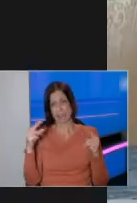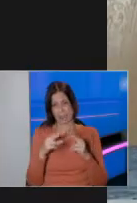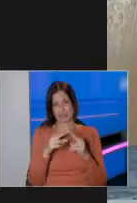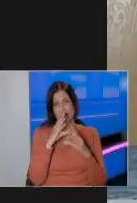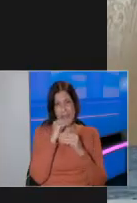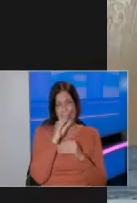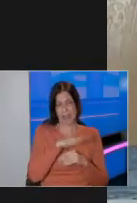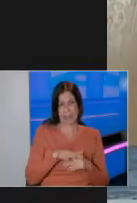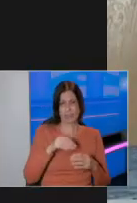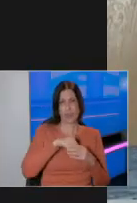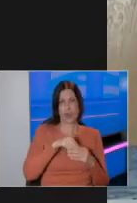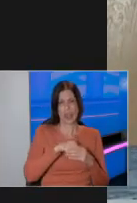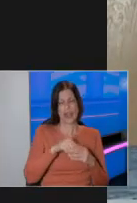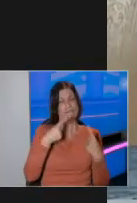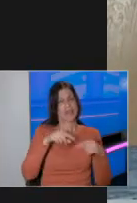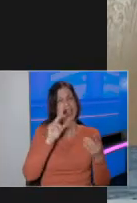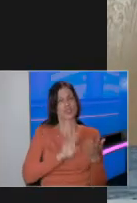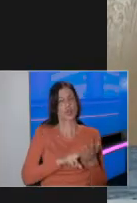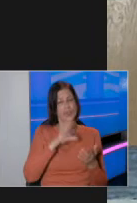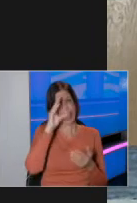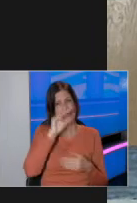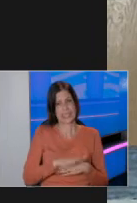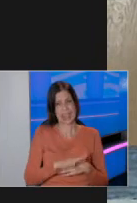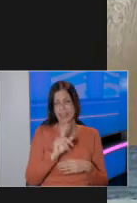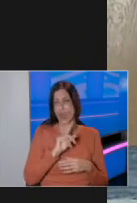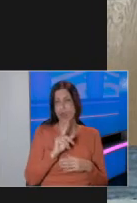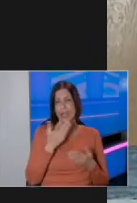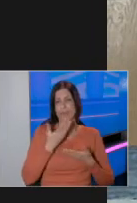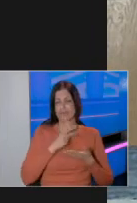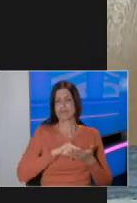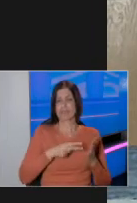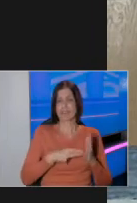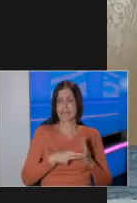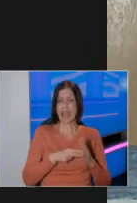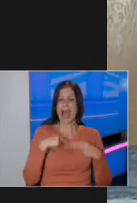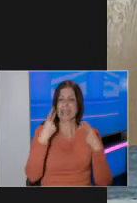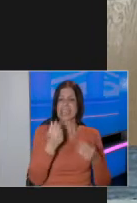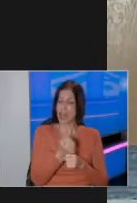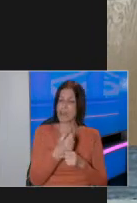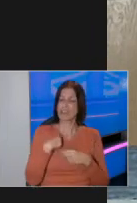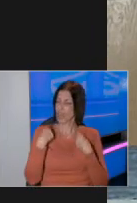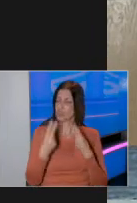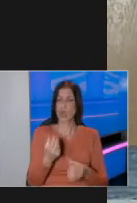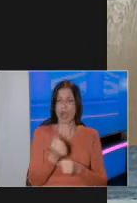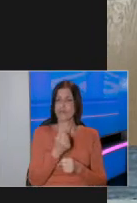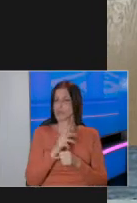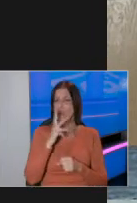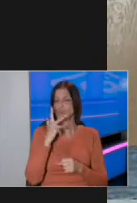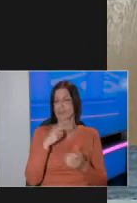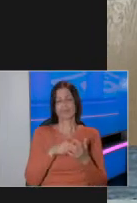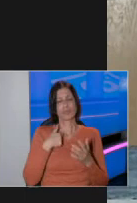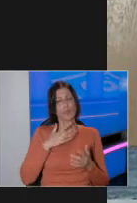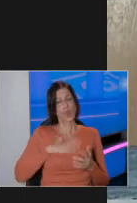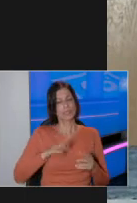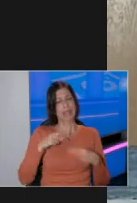שעוסקת בילדים, כולל ועדה לזכויות הילד, לא יתווה מתווה חזרה לעבודה, אנחנו נחזור לעבוד ביום שלישי, מכיוון שאנחנו